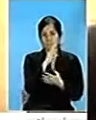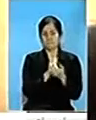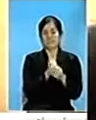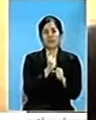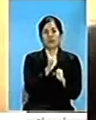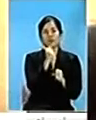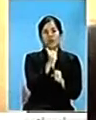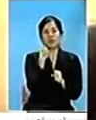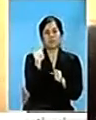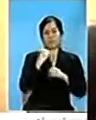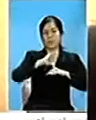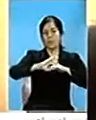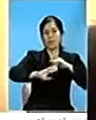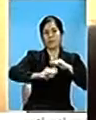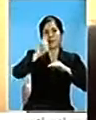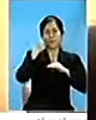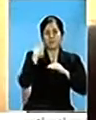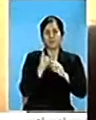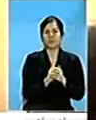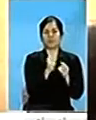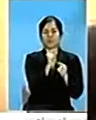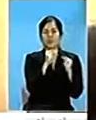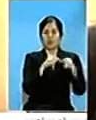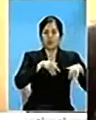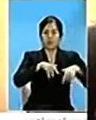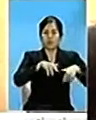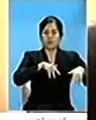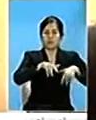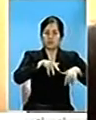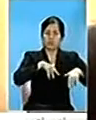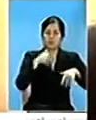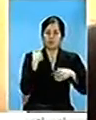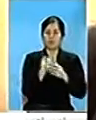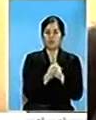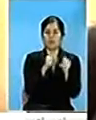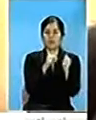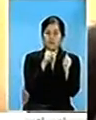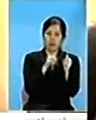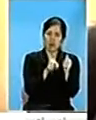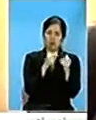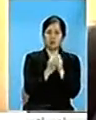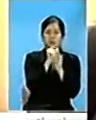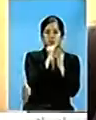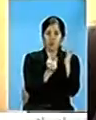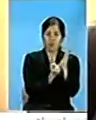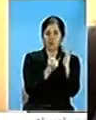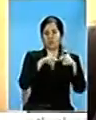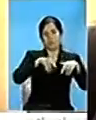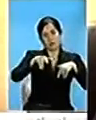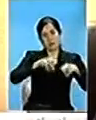มันจะค่อยๆพัฒนาจากพื้นที่ชุมชนขึ้นมาระดับอำเภอระดับจังหวัดระดับประเทศต่อไปได้